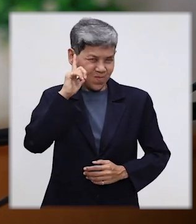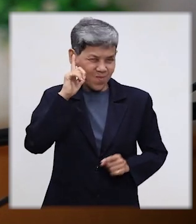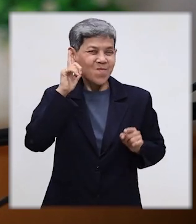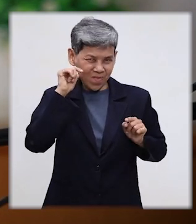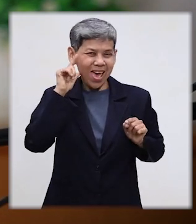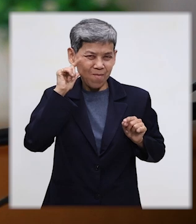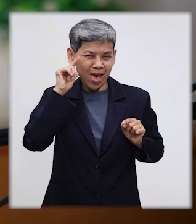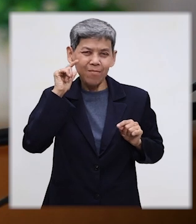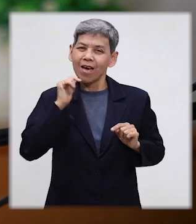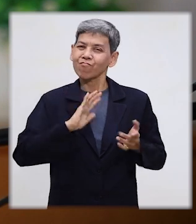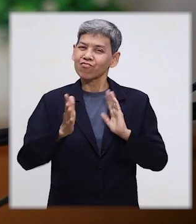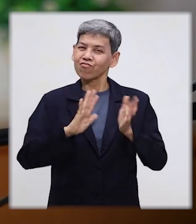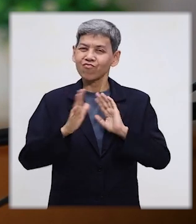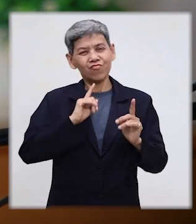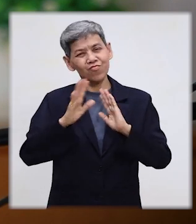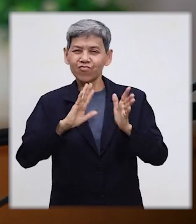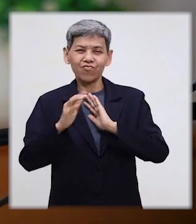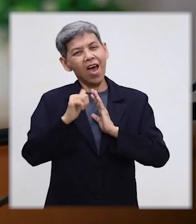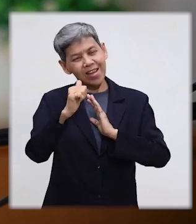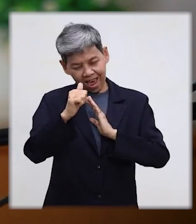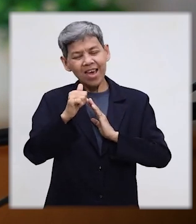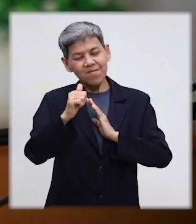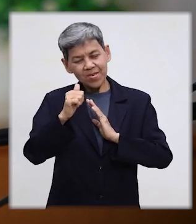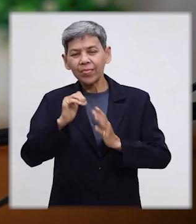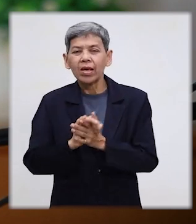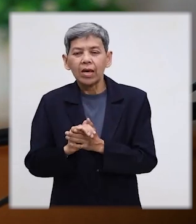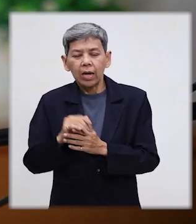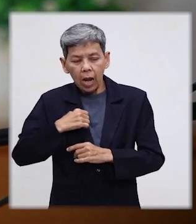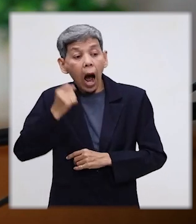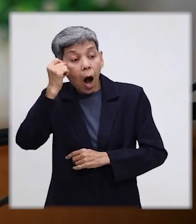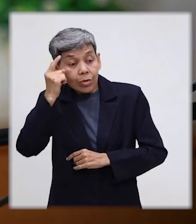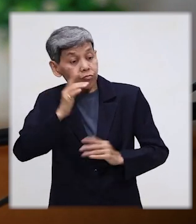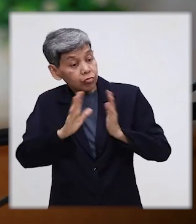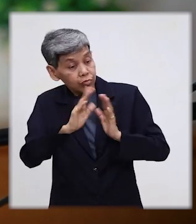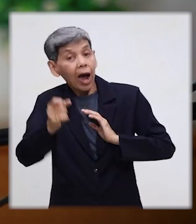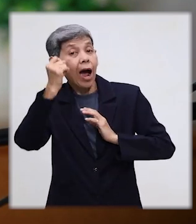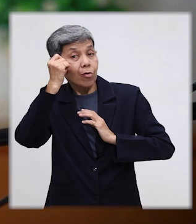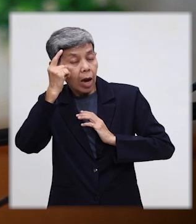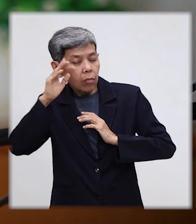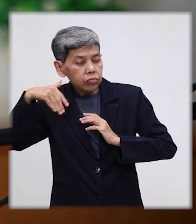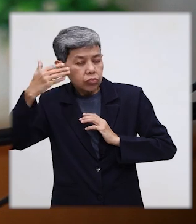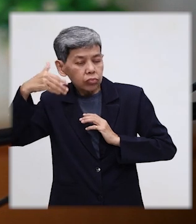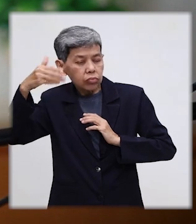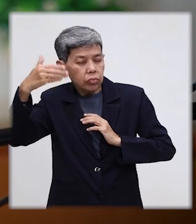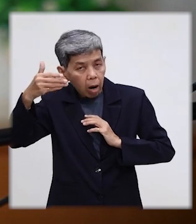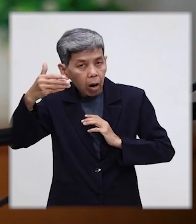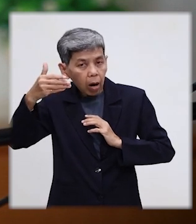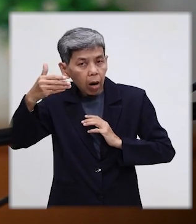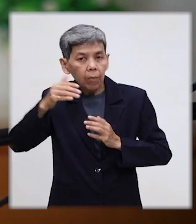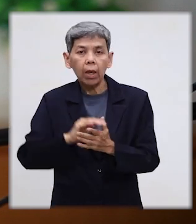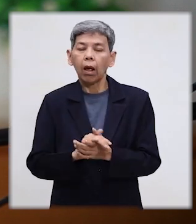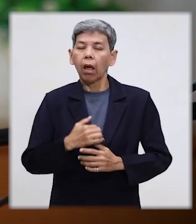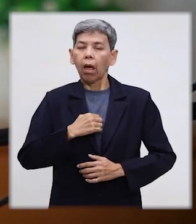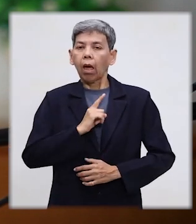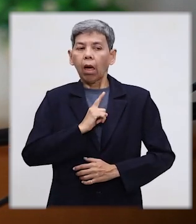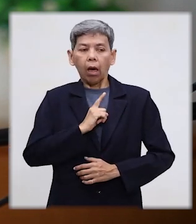ที่ใช้ภาษามือคุยกันมีคนที่เข้าใจเขาด้วยภาษามืออะไรเงี้ยแต่วันหนึ่งเหลือ